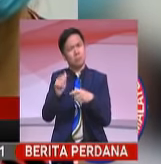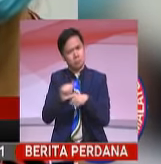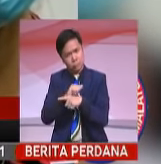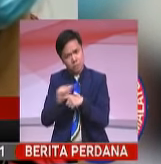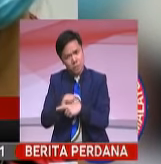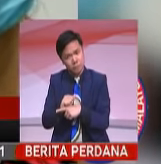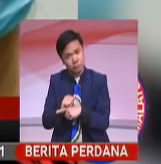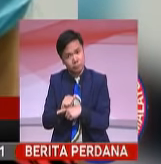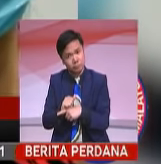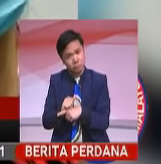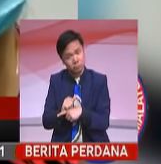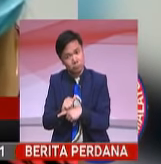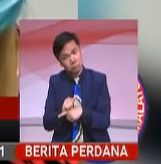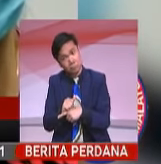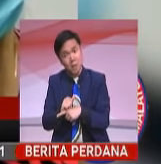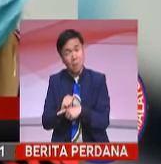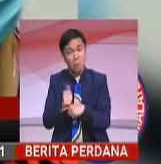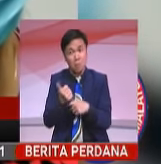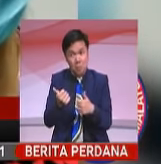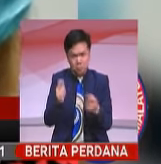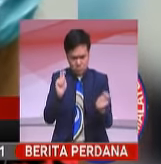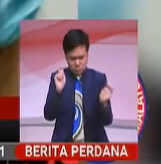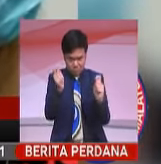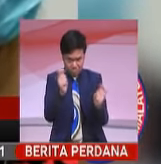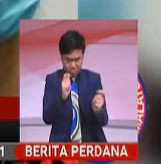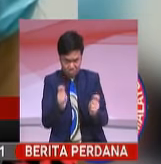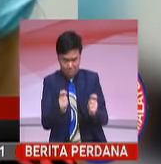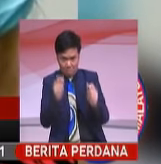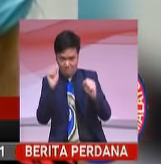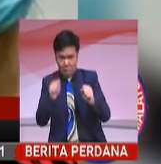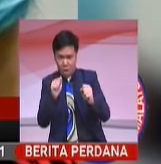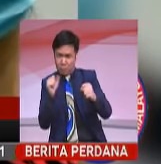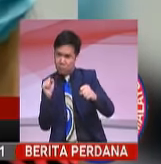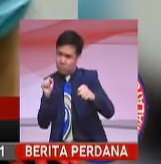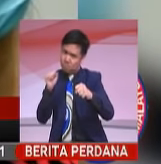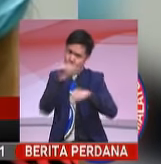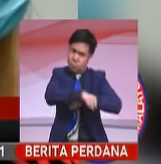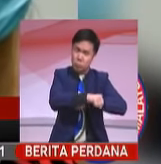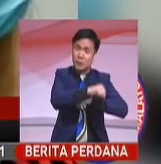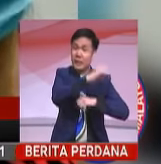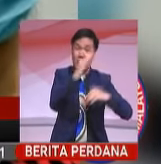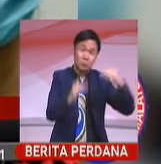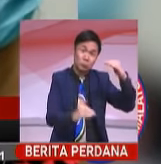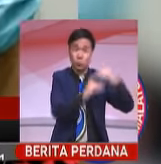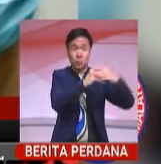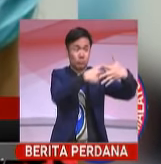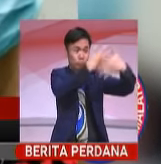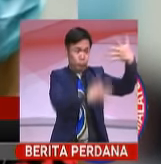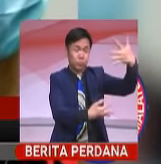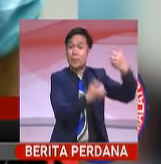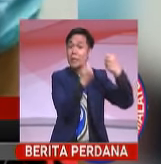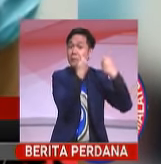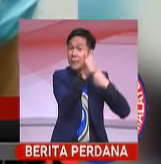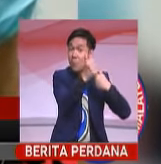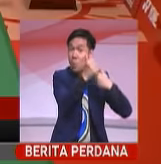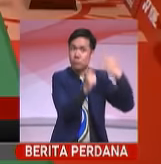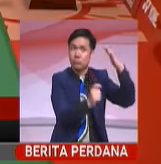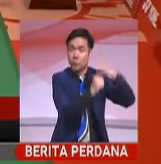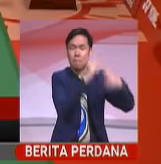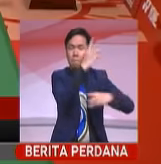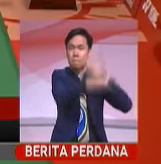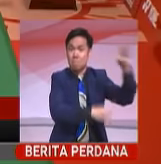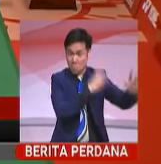ada perubahan tak untuk melawan top 10 player-player dari luar negara.